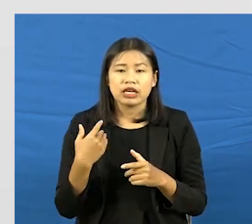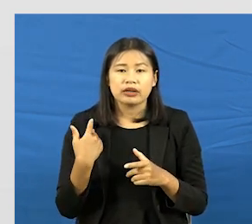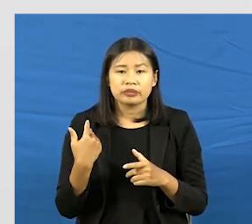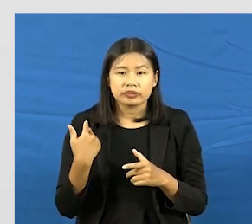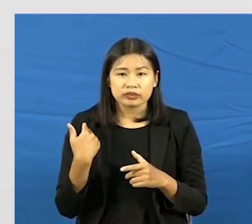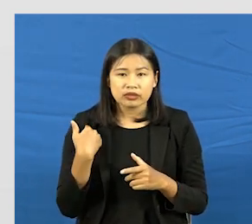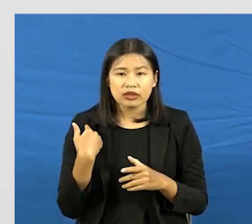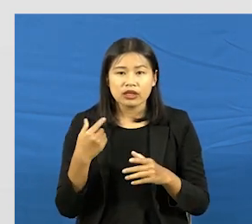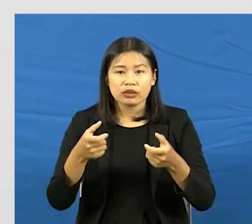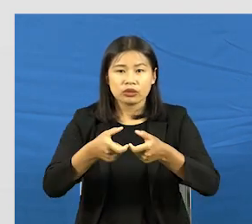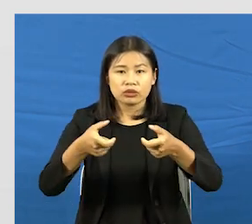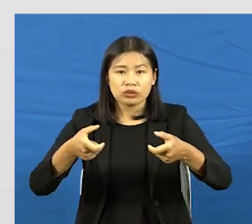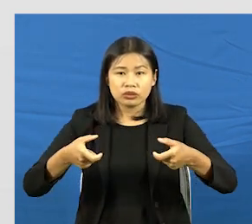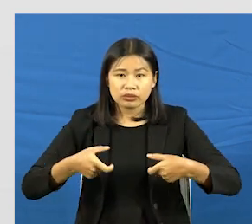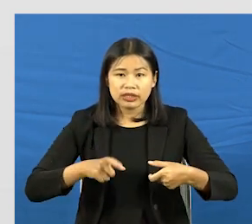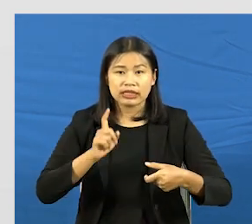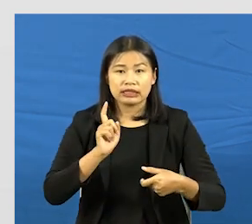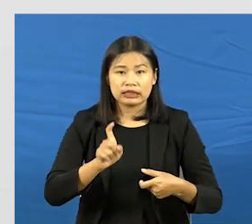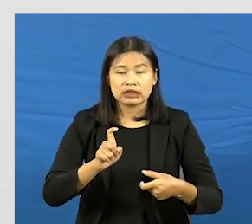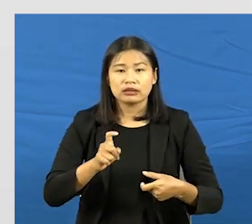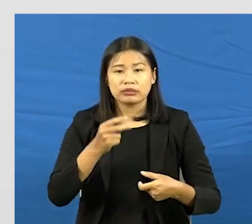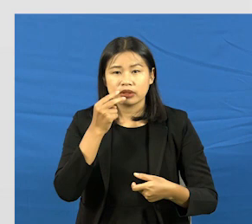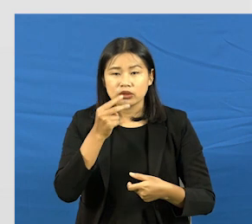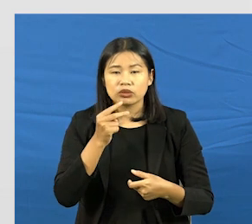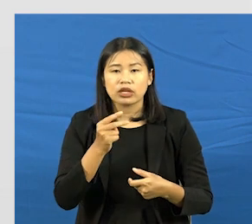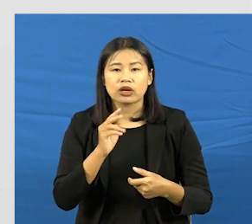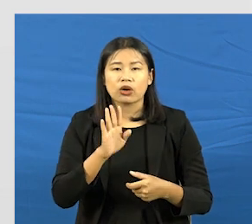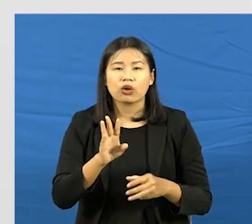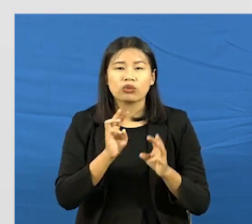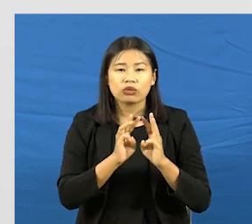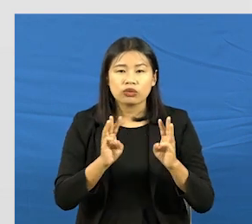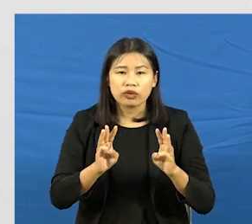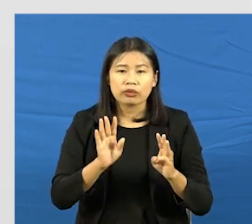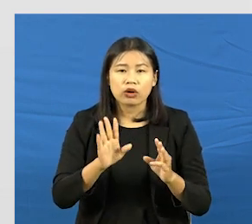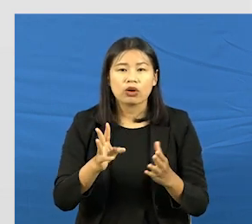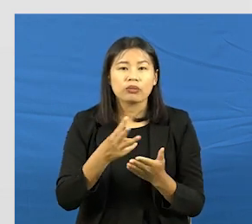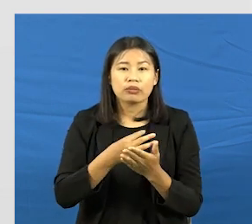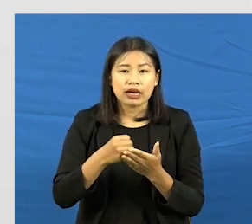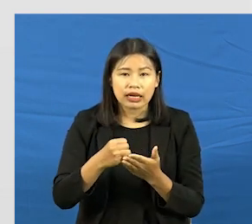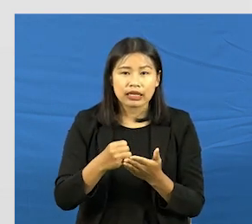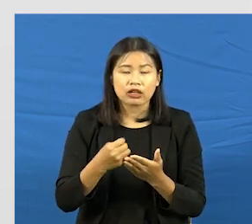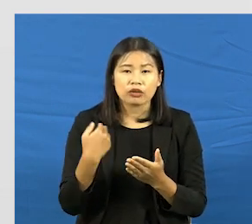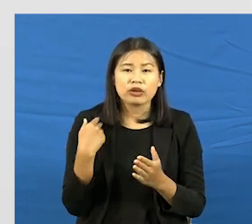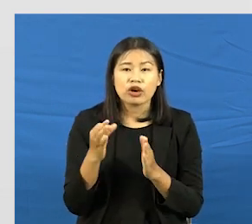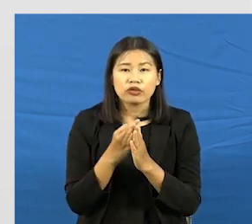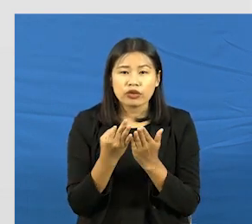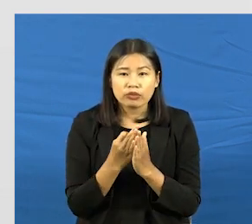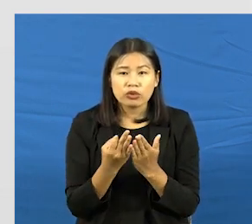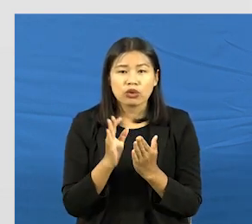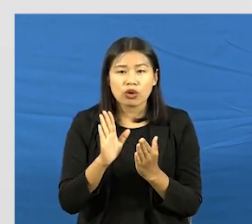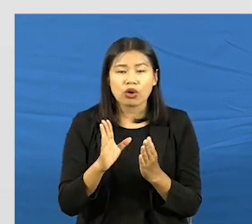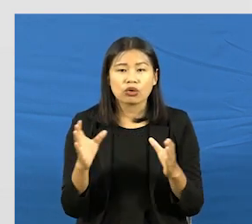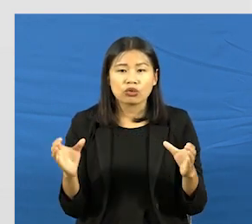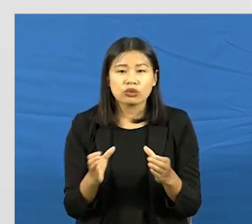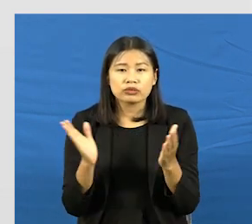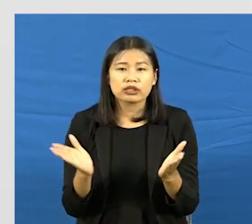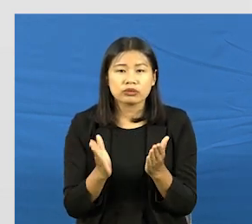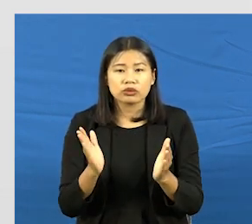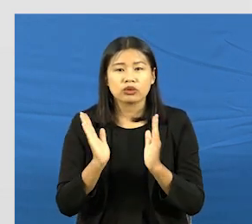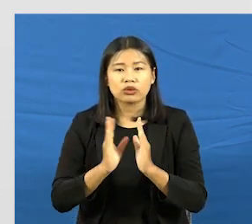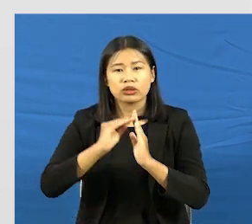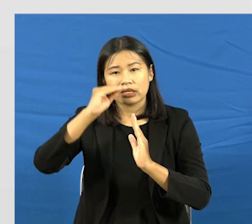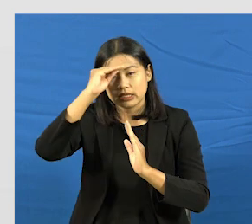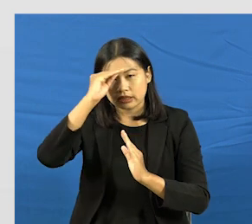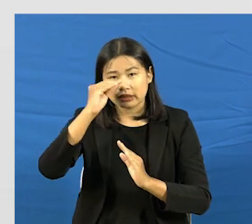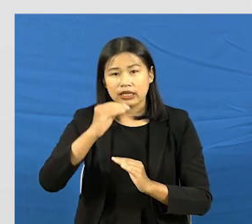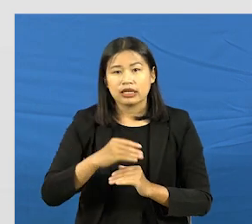พจของมหาวิทยาลัยหรือว่า Facebook ของทางกองพัฒนานักศึกษาเพราะนั้นสงสัยรายละเอียดอะไรเกี่ยวกับเรื่องการบริการนักศึกษาสวัส